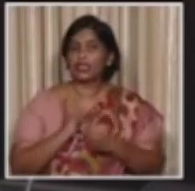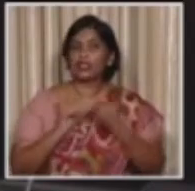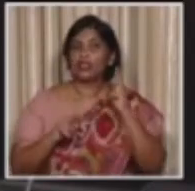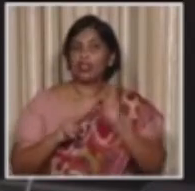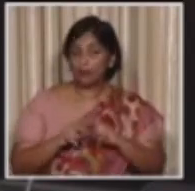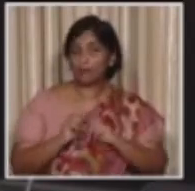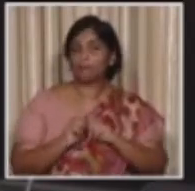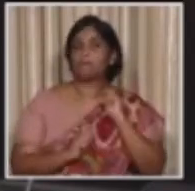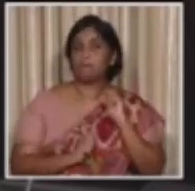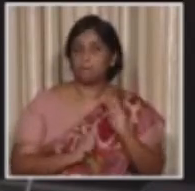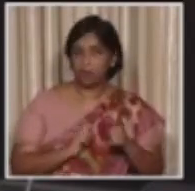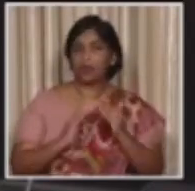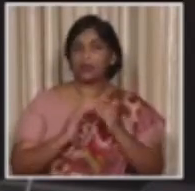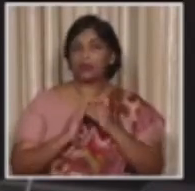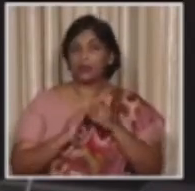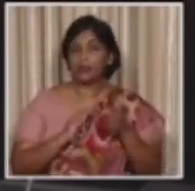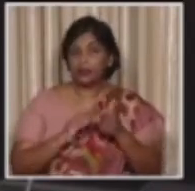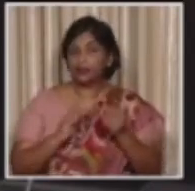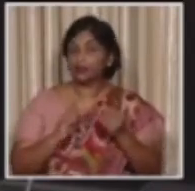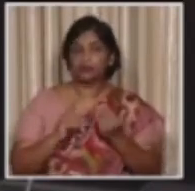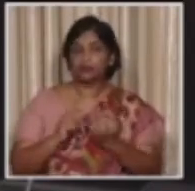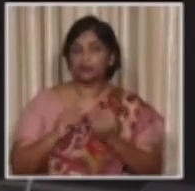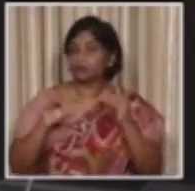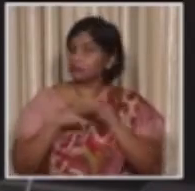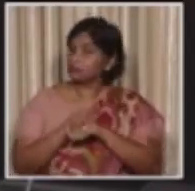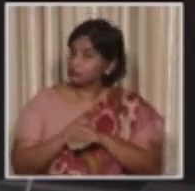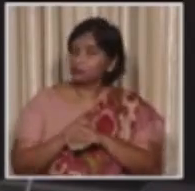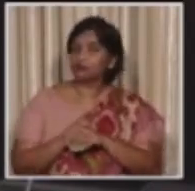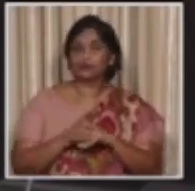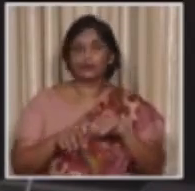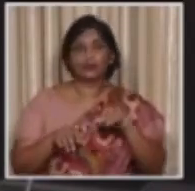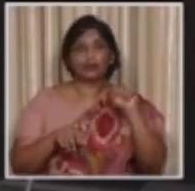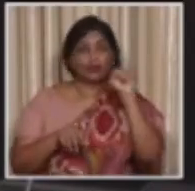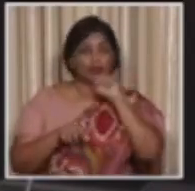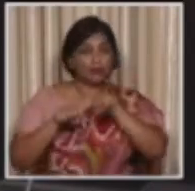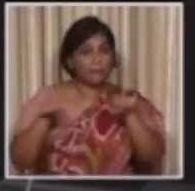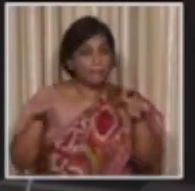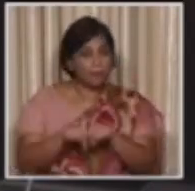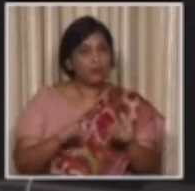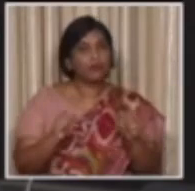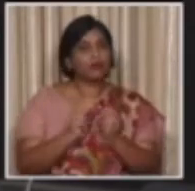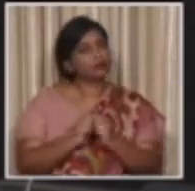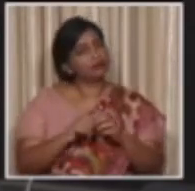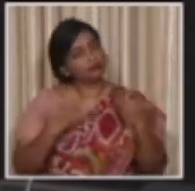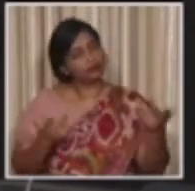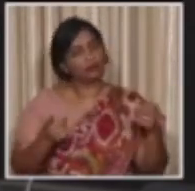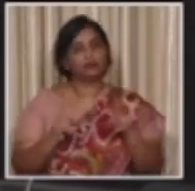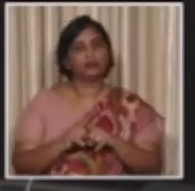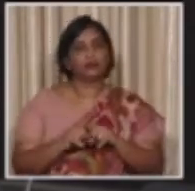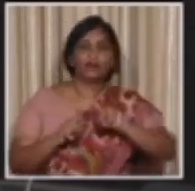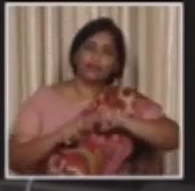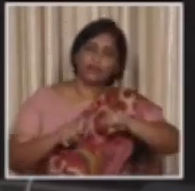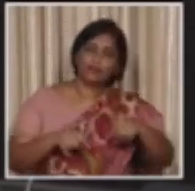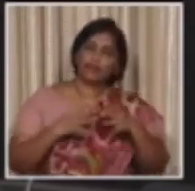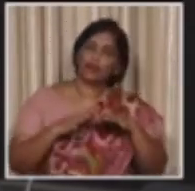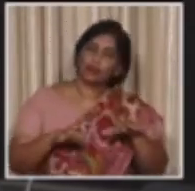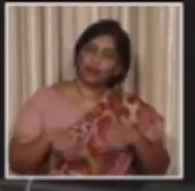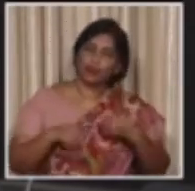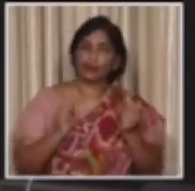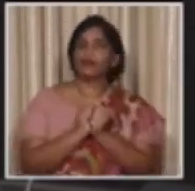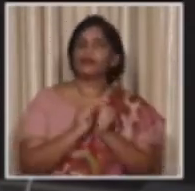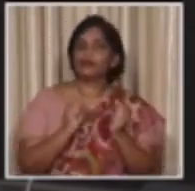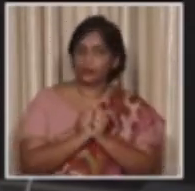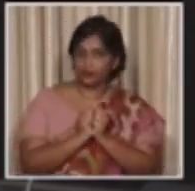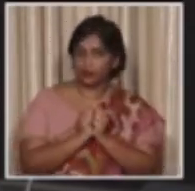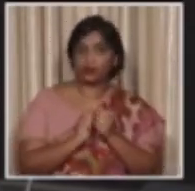වෙනවා. මෙතනින් එහාට ගෘහ සේවයේ යොදවා ගන්න නෙවෙයි, පයිපවාස් කෙනෙක්ගෙන් වැඩගත්තත් එහෙම නැත්නම් වෙන ඕනෑම ක්ෂේත්‍රයක